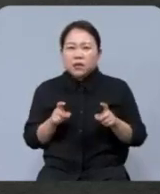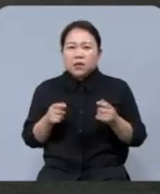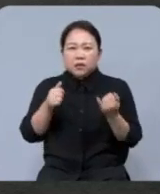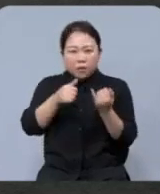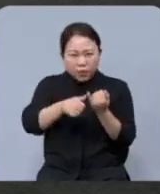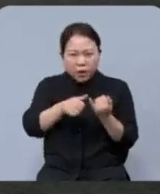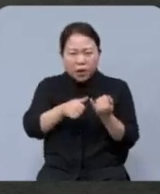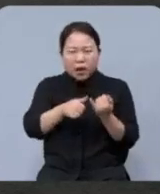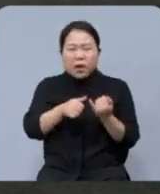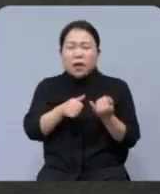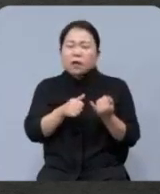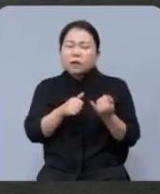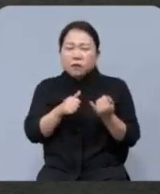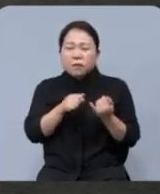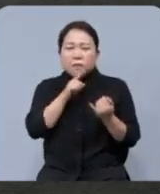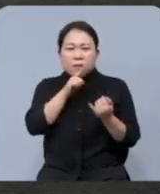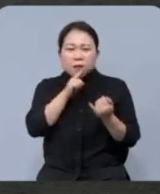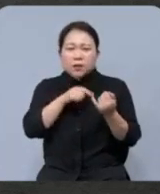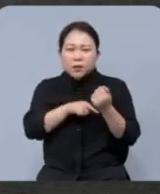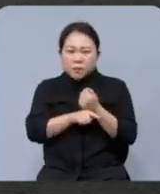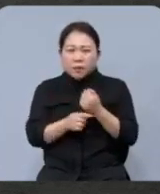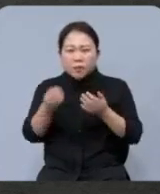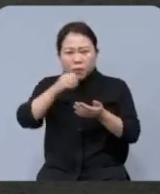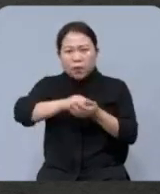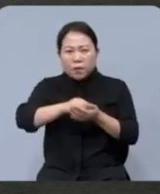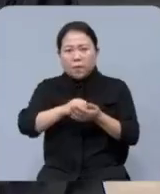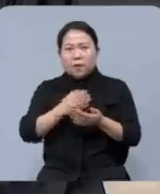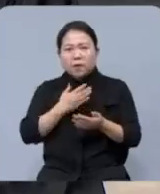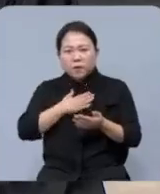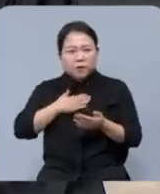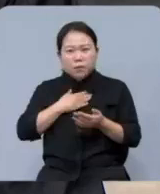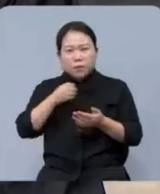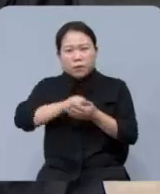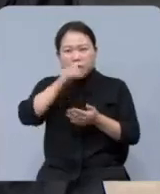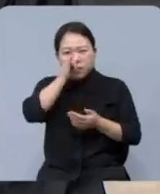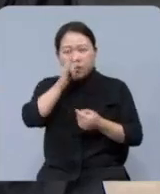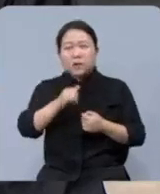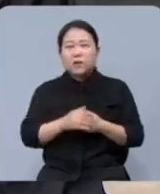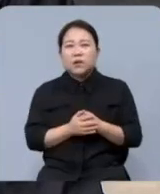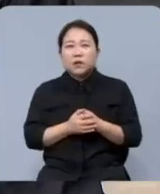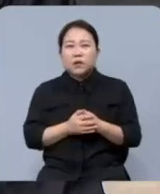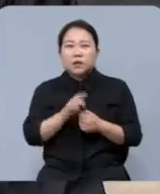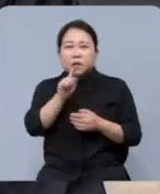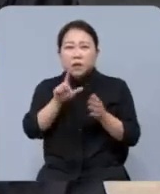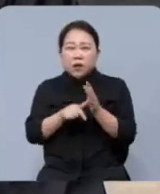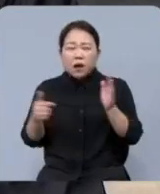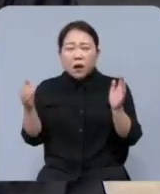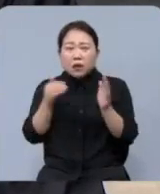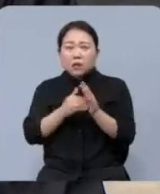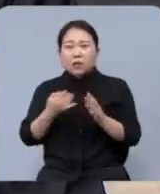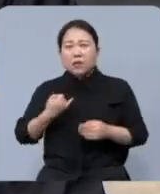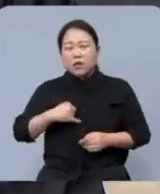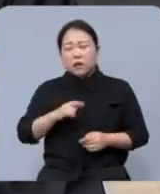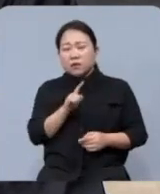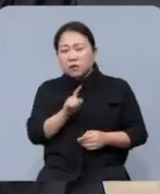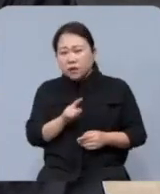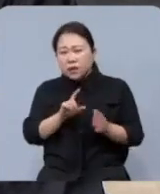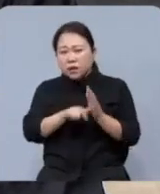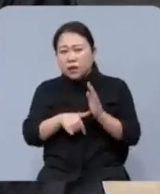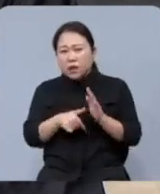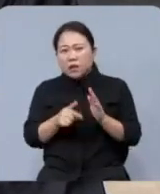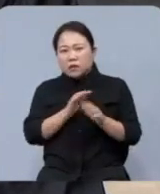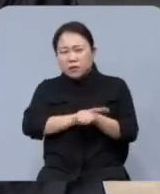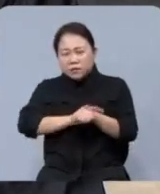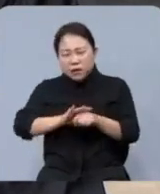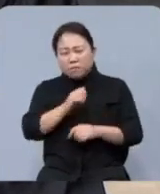성폭행을 암시하는 표현과 당시 심경이 담겨 있습니다. 그때까지도 딸이 너무 씩씩하게 버텼기